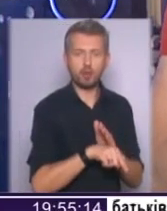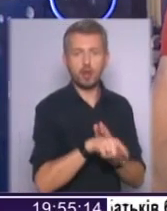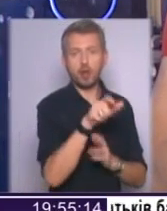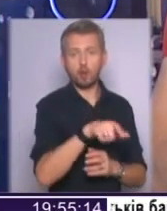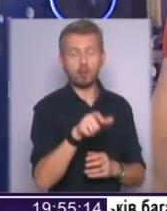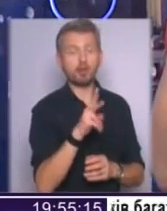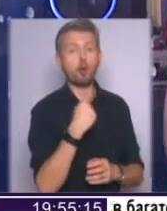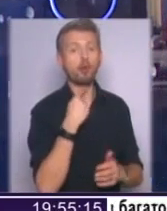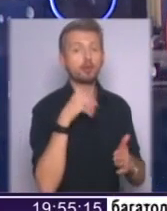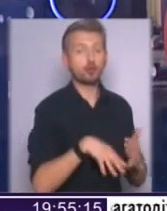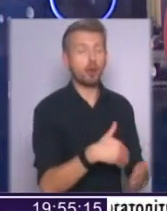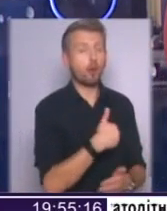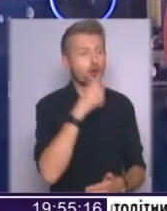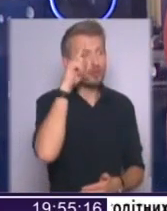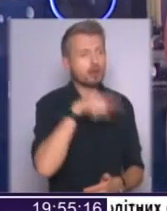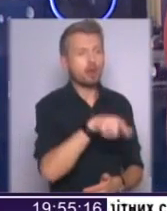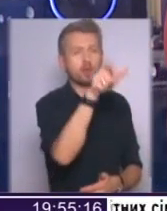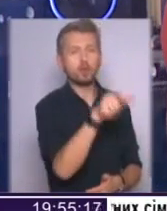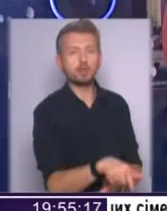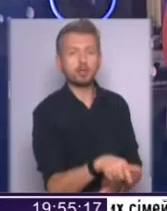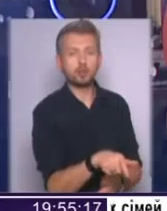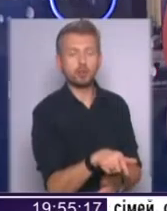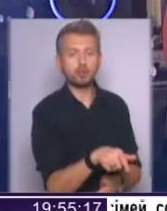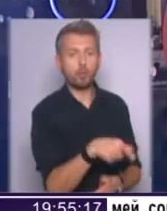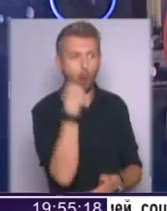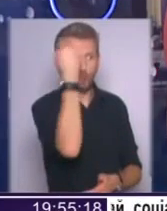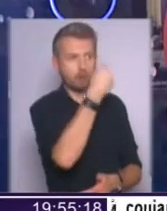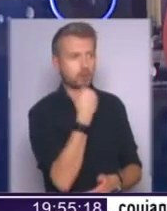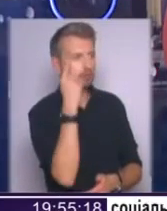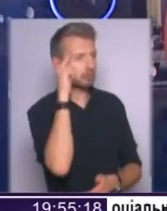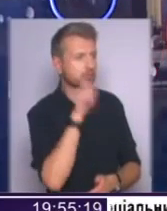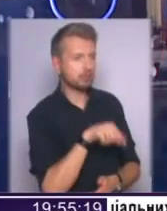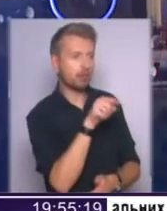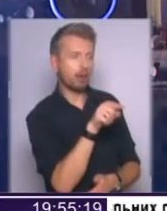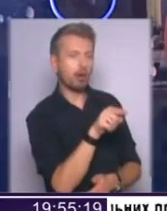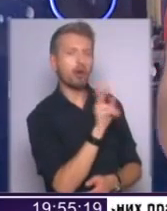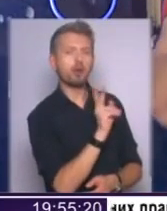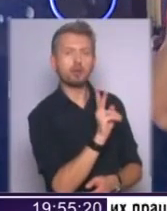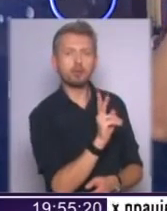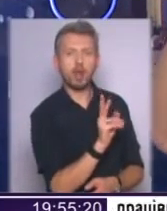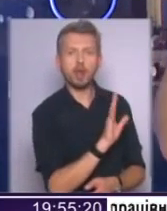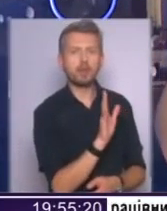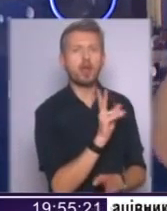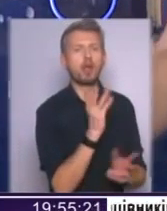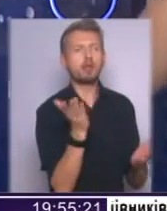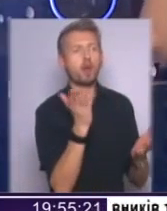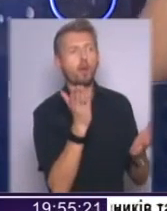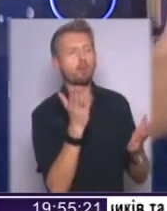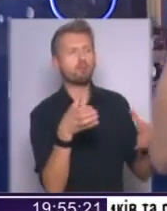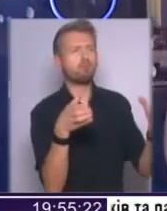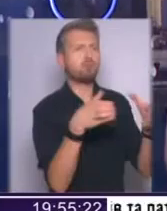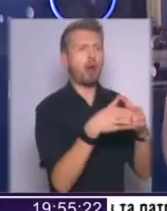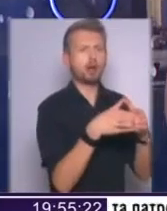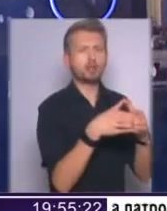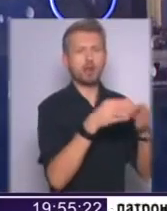які голосують, хочуть знати людину особисто. Щоб вони знали, в принципі, до кого можна, не до якоїсь абстрактної партії, яка